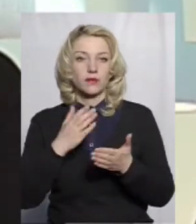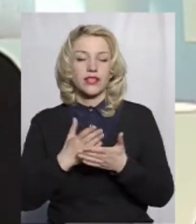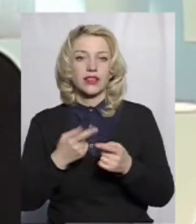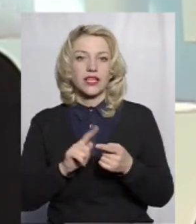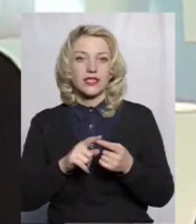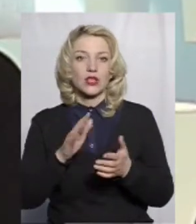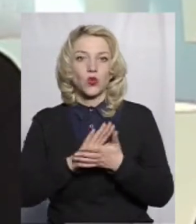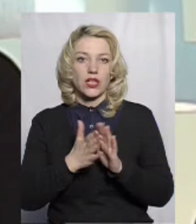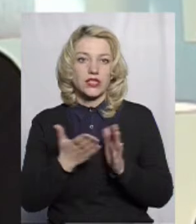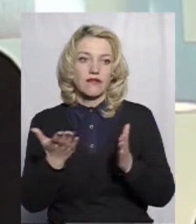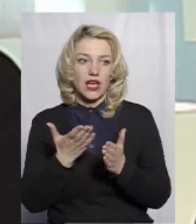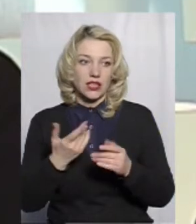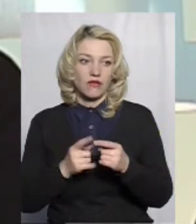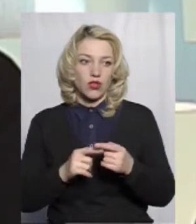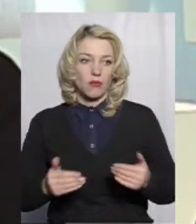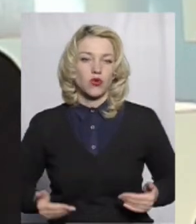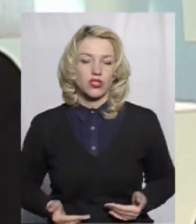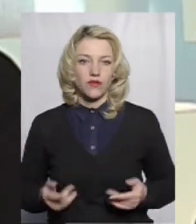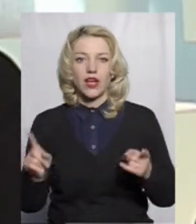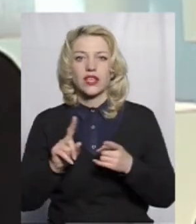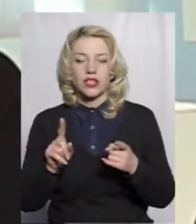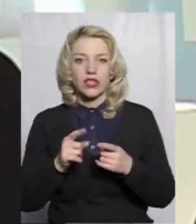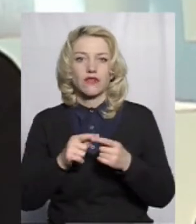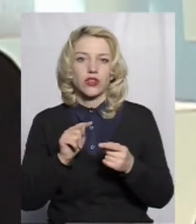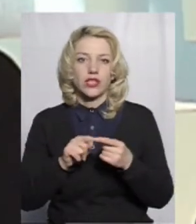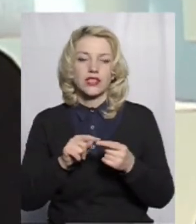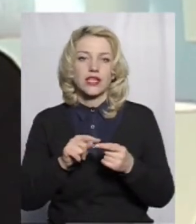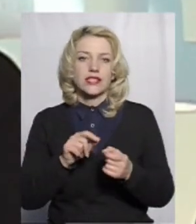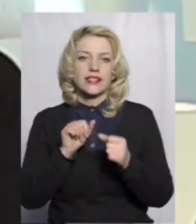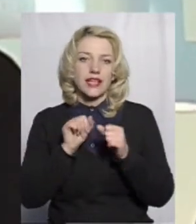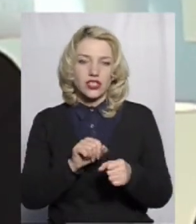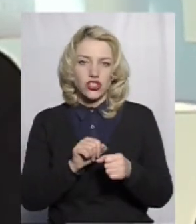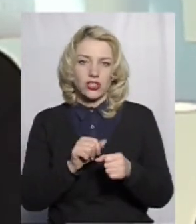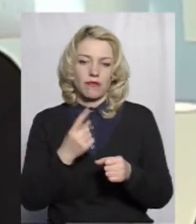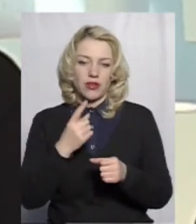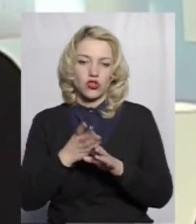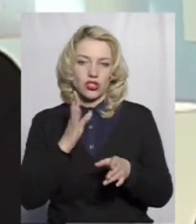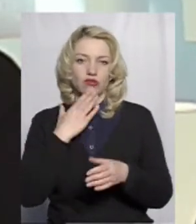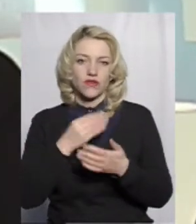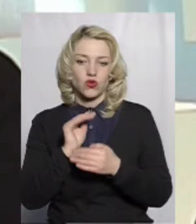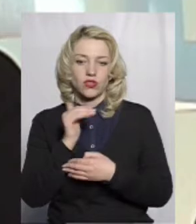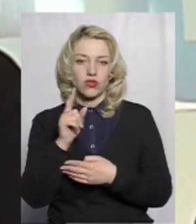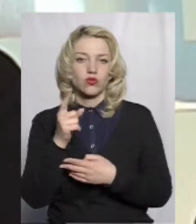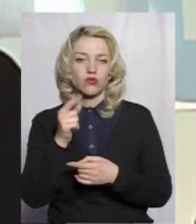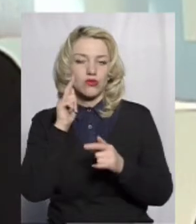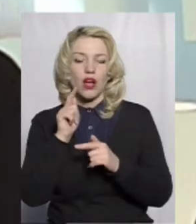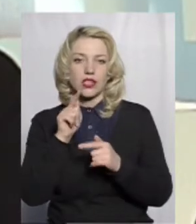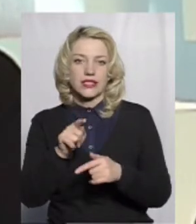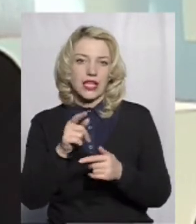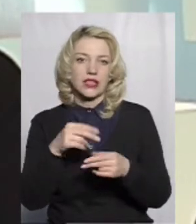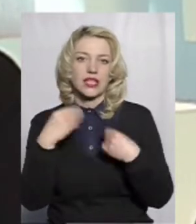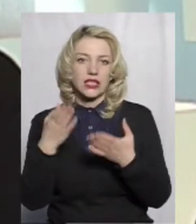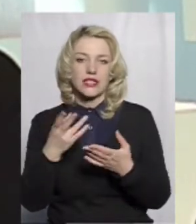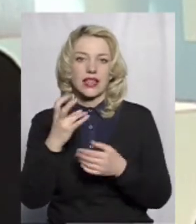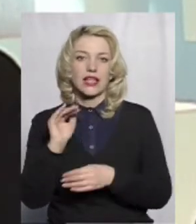та ситуація, в якій вона проживає, і яким чином захистити в першу чергу свою дитину, тому що акцент ставиться все-таки